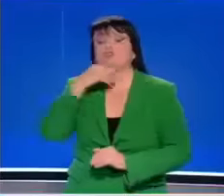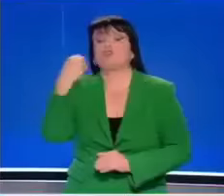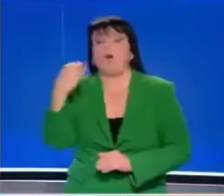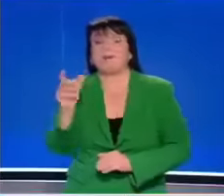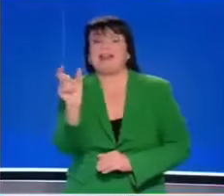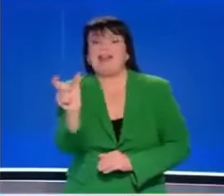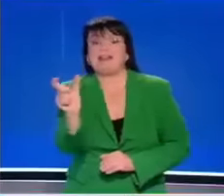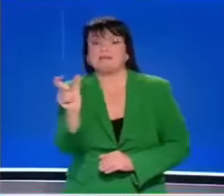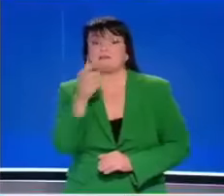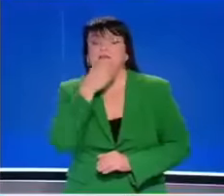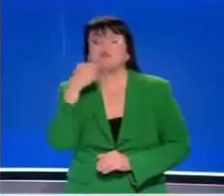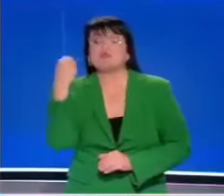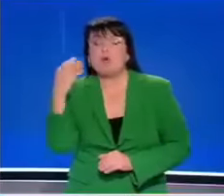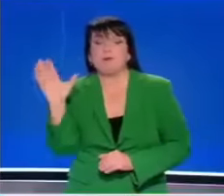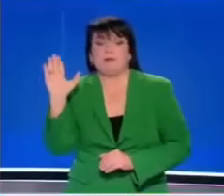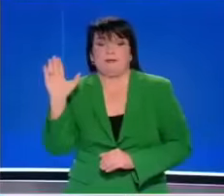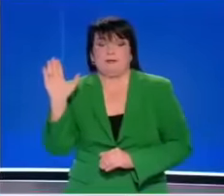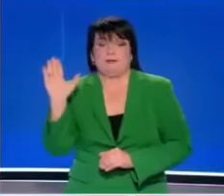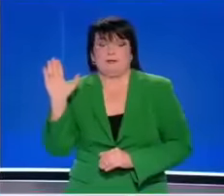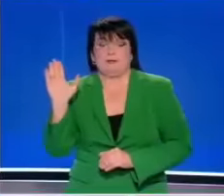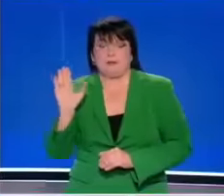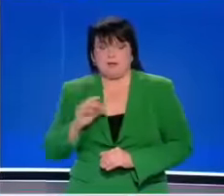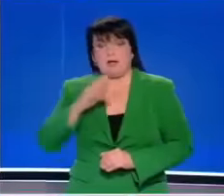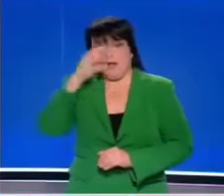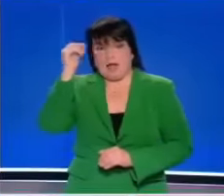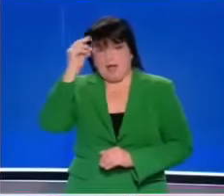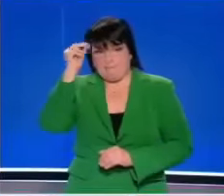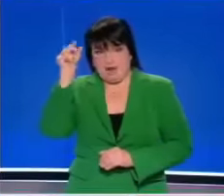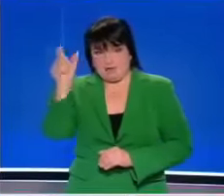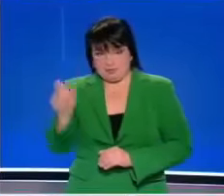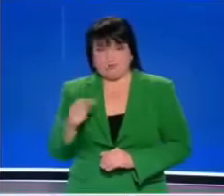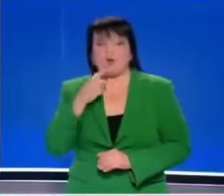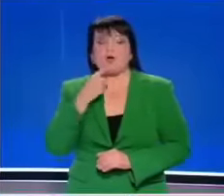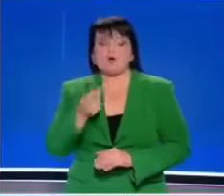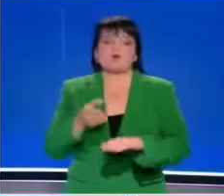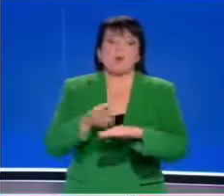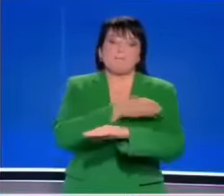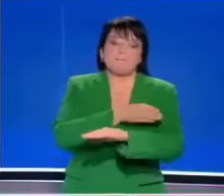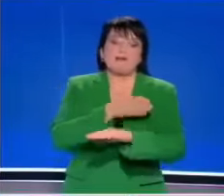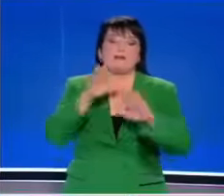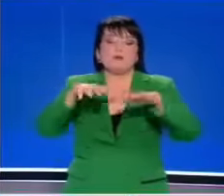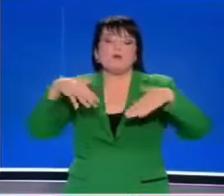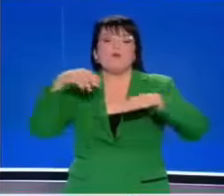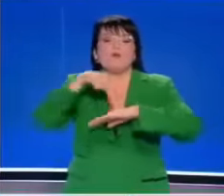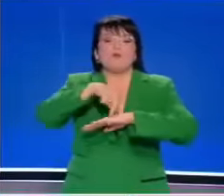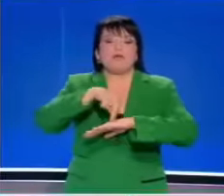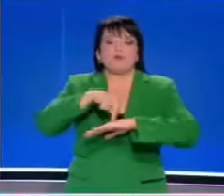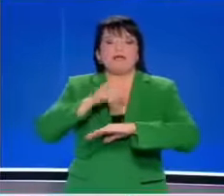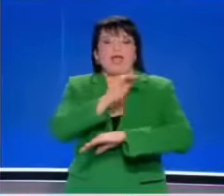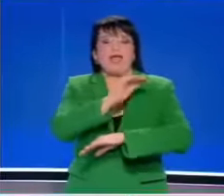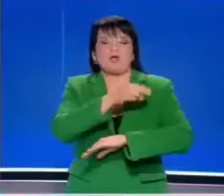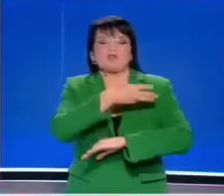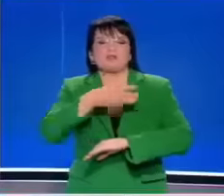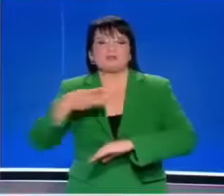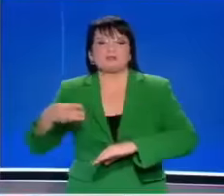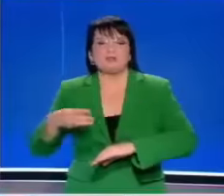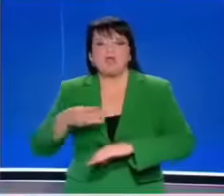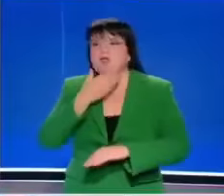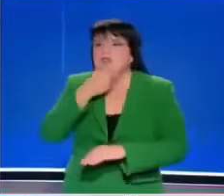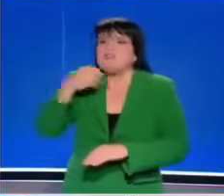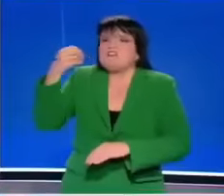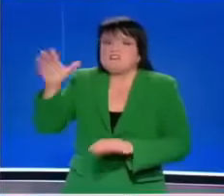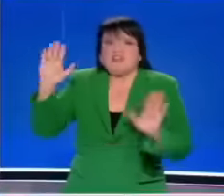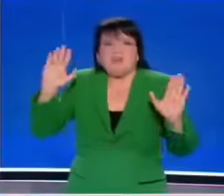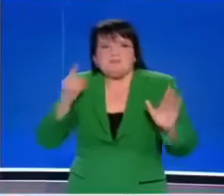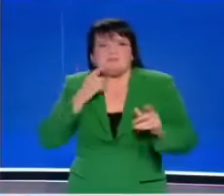ντροπή ναω κάτι λέξη ντροπή τα ίδια έλεγε ο κώστας καραμαλής 10 μέρες πριν το έγκλημα του μόν στη βουλή σε απάντηση στο σε ερώτηση του συριζα δεν ντρέπεστε να